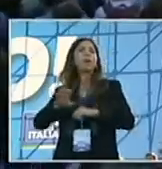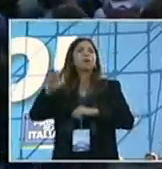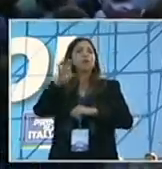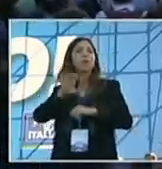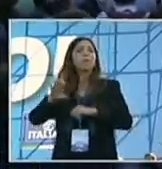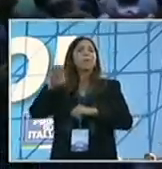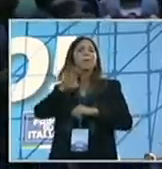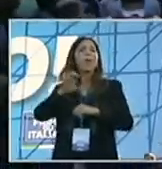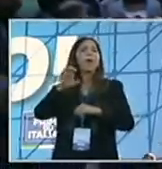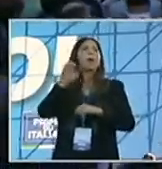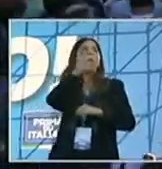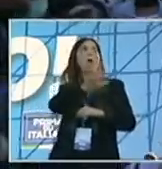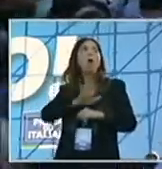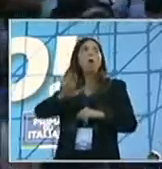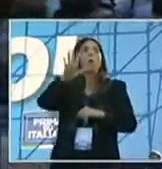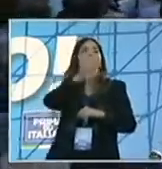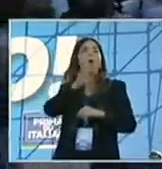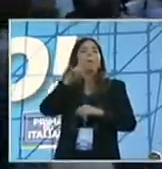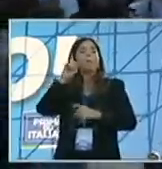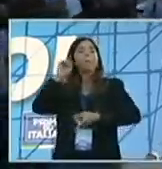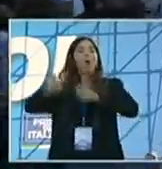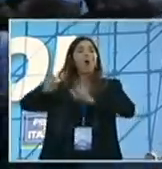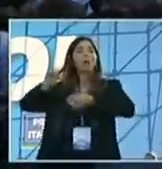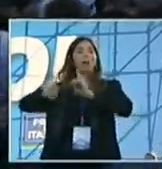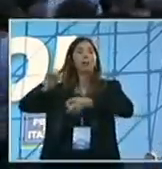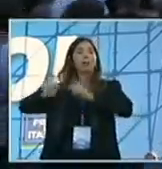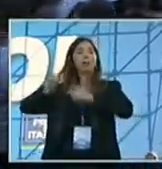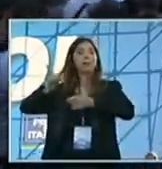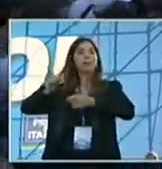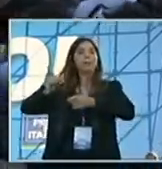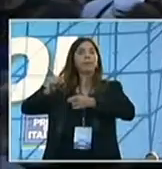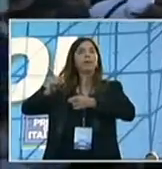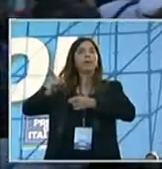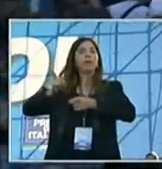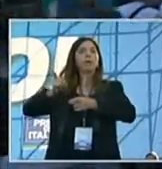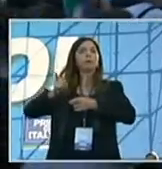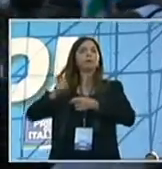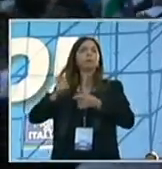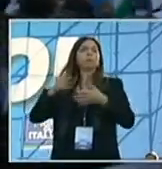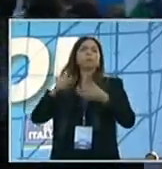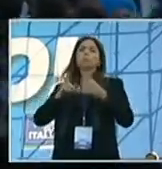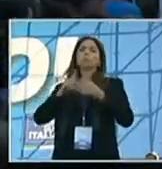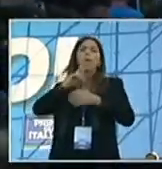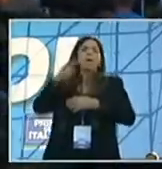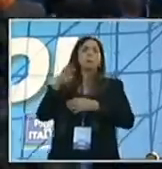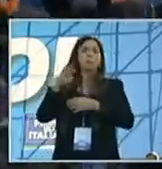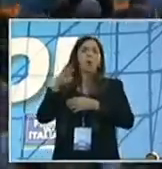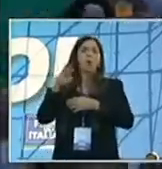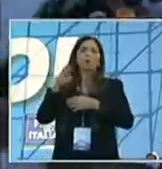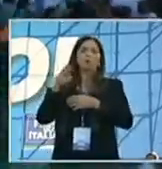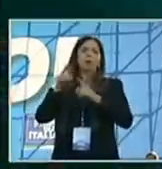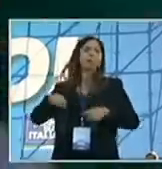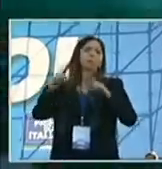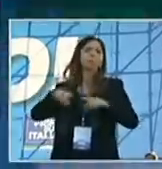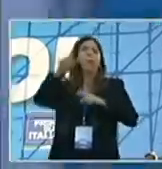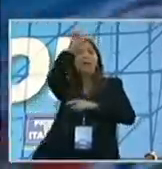nelle elezioni europee, in quelle politiche, abbiamo avuto la stessa risposta. L'Italia